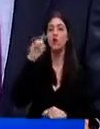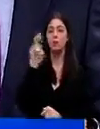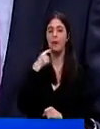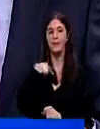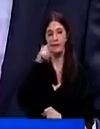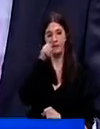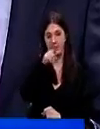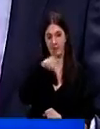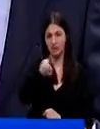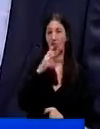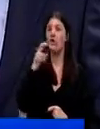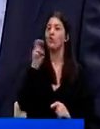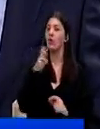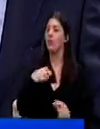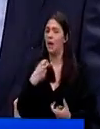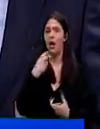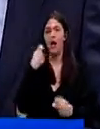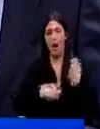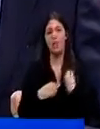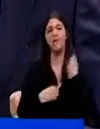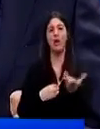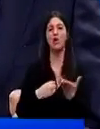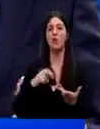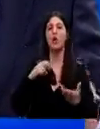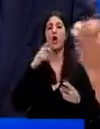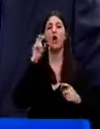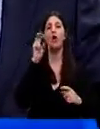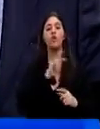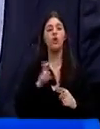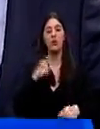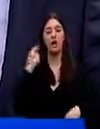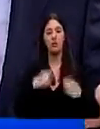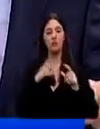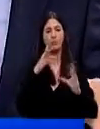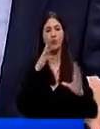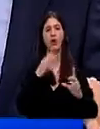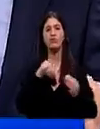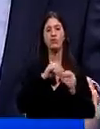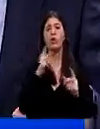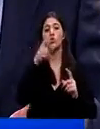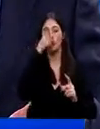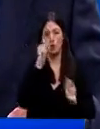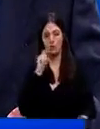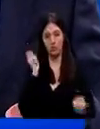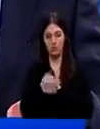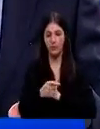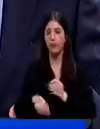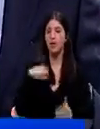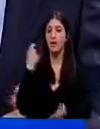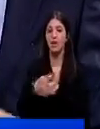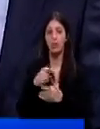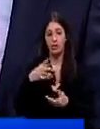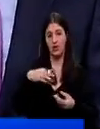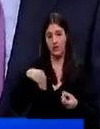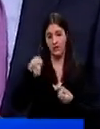size kur garantisi veriyorum. Dolar mevduatı olan dolarını Türk lirasına çevirip yatırırsa vadeli